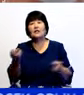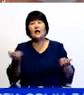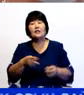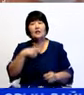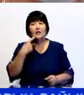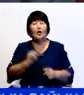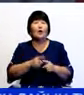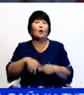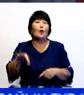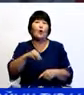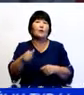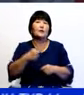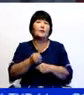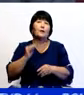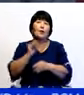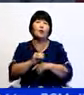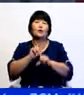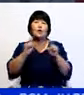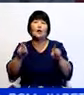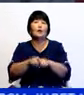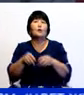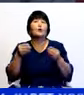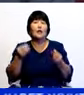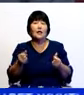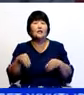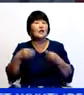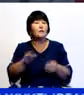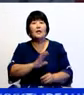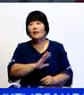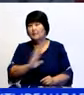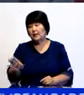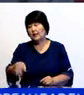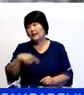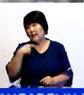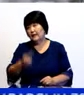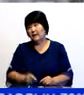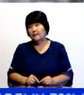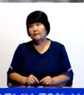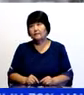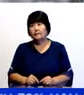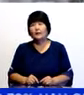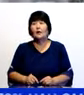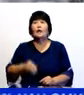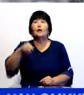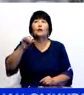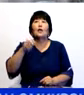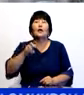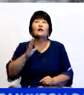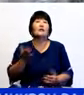дейді. Облыс әкімі қосымша ғимарат үшін мұндай қаражат берілмейтіндігін кесіп айтты. Туралиев, не масқара?